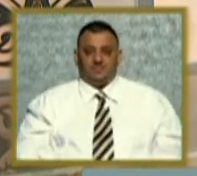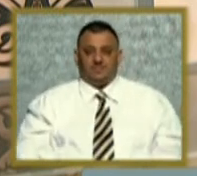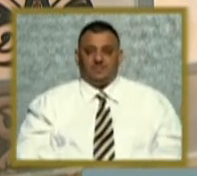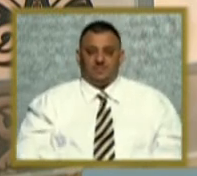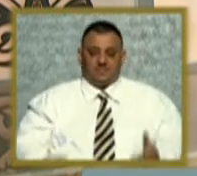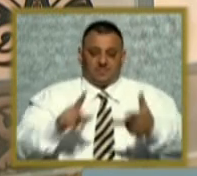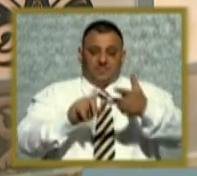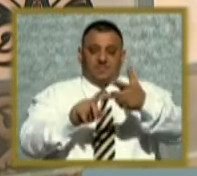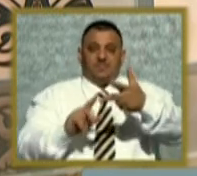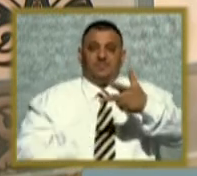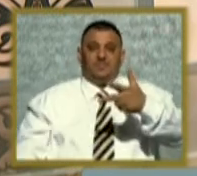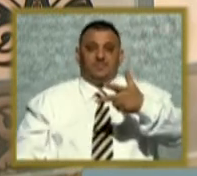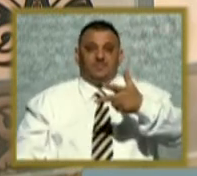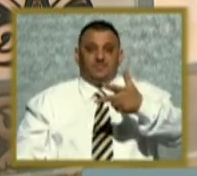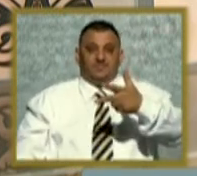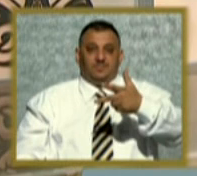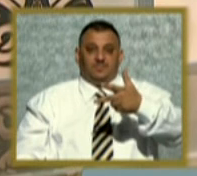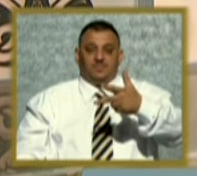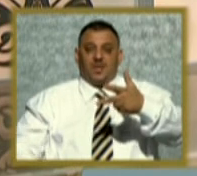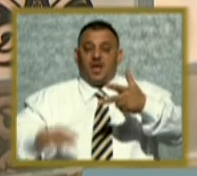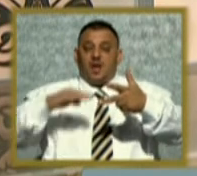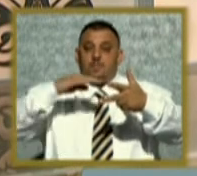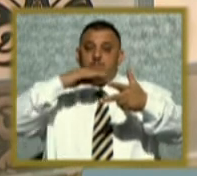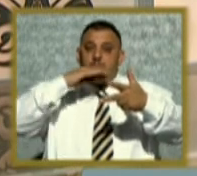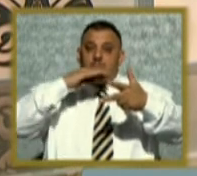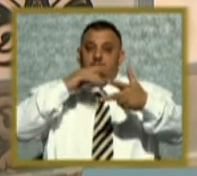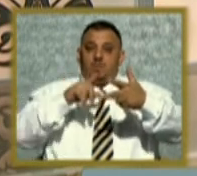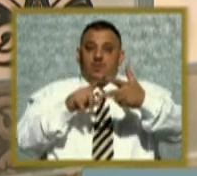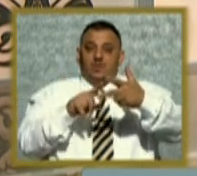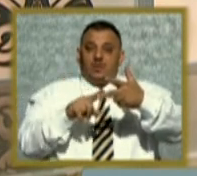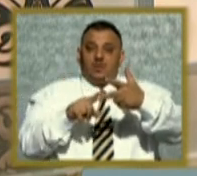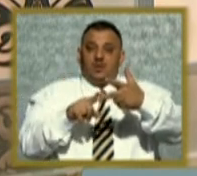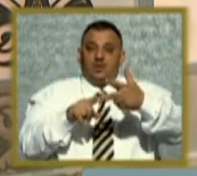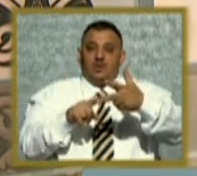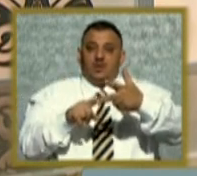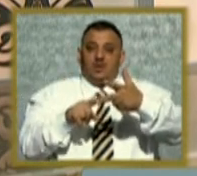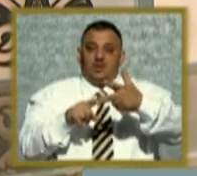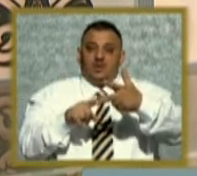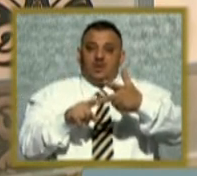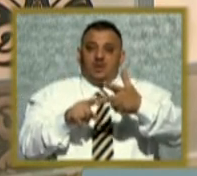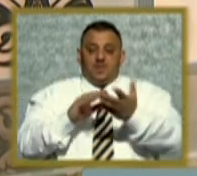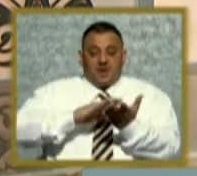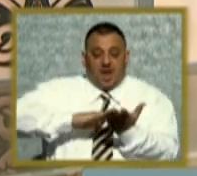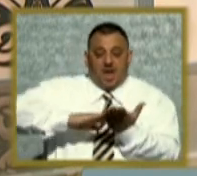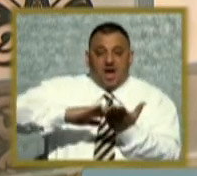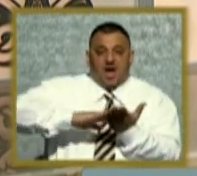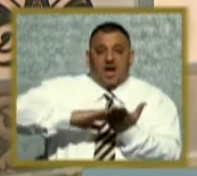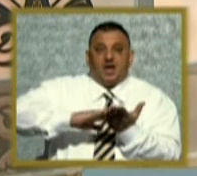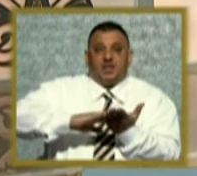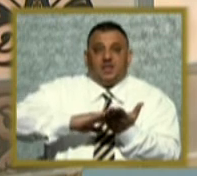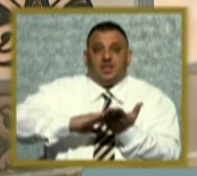الشغلة الثالثة كمان. نعم. الوالد فرغ قطع أرض